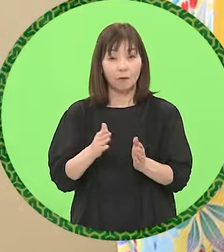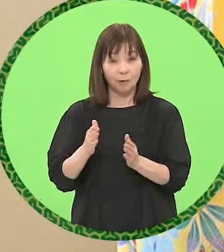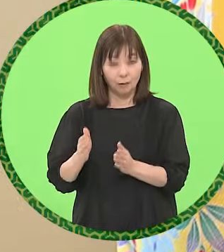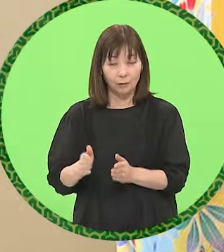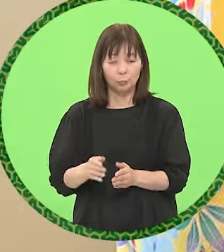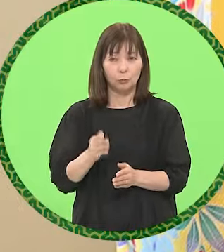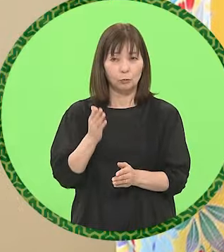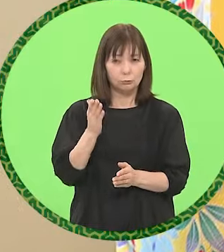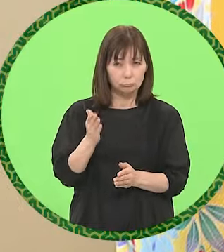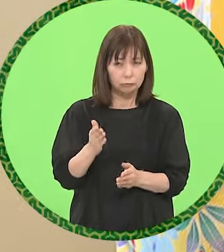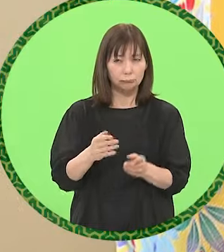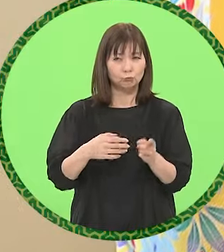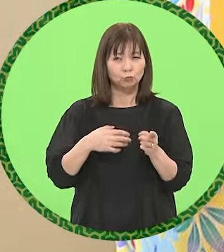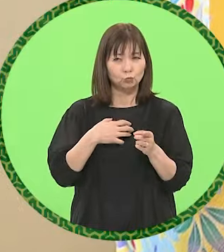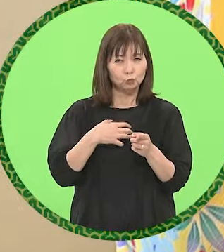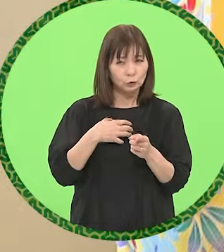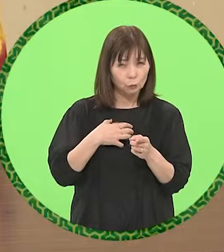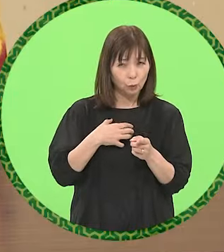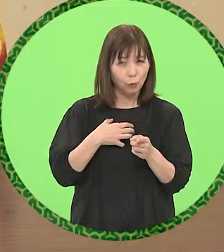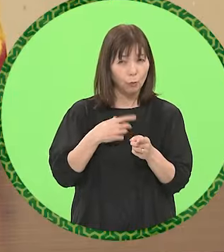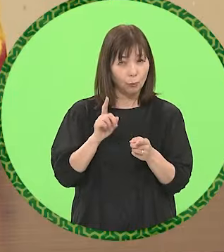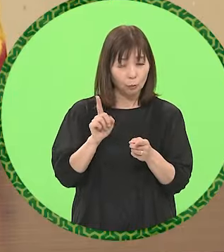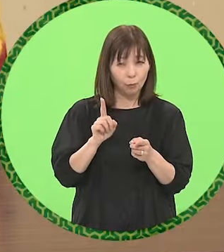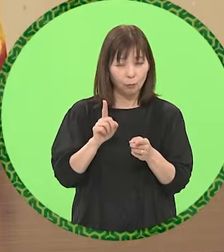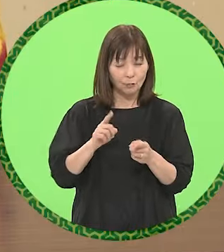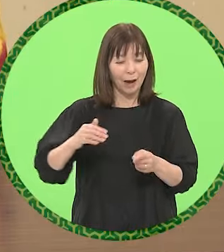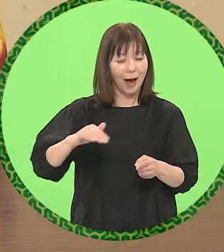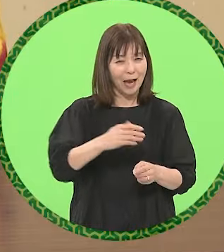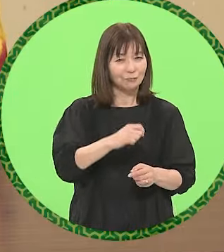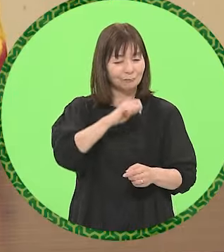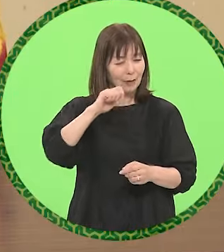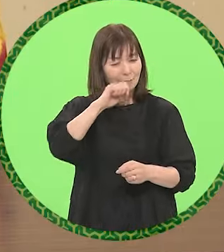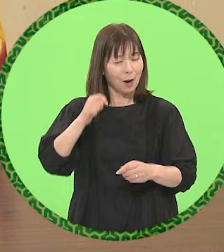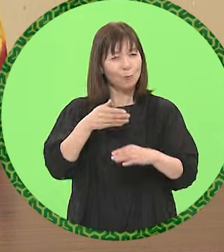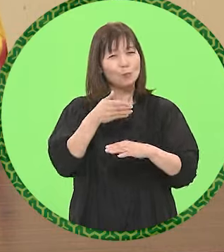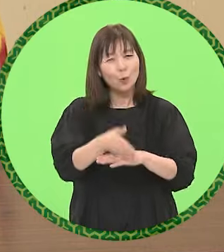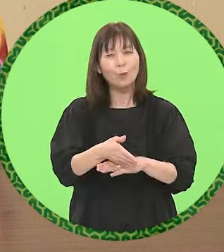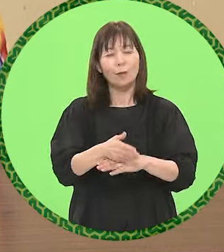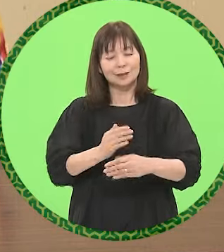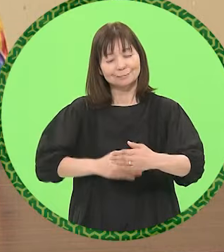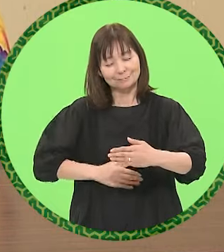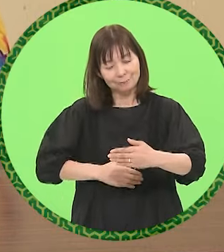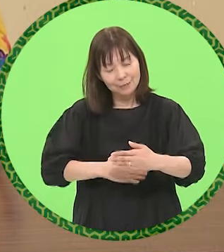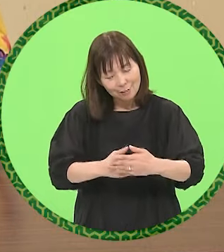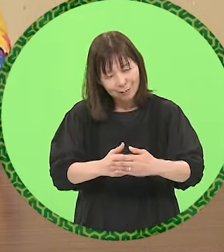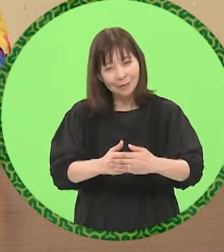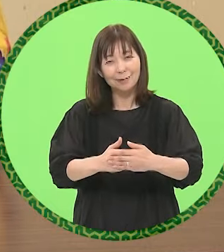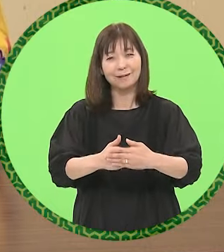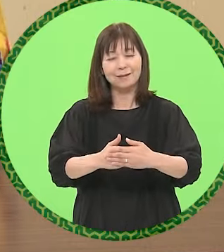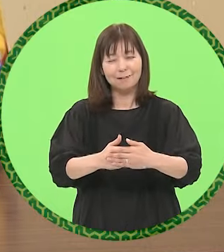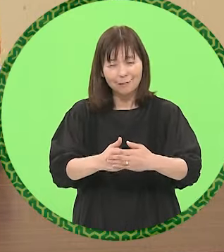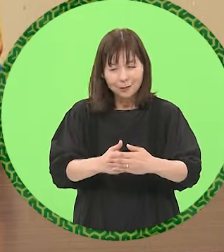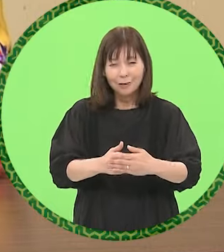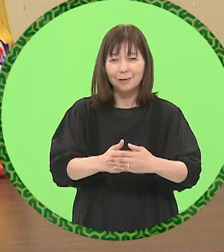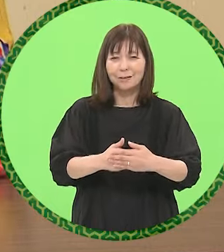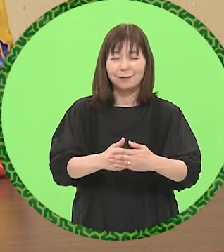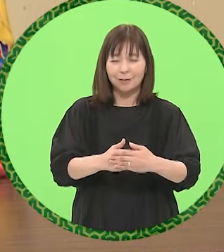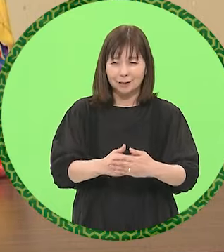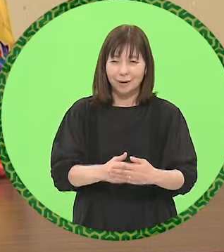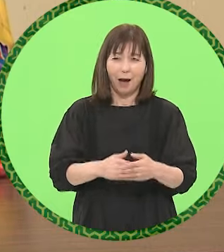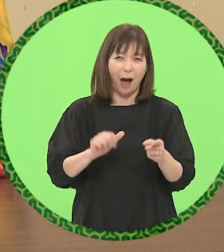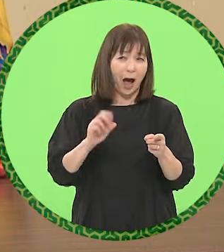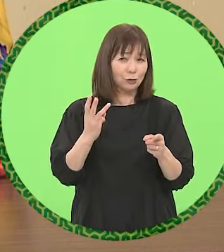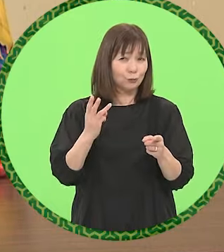して何やら苦しそうじゃが。 いやー、ちょっと鮎を食べ過ぎてお腹いっぱいで動けなくなっちゃって。 なんじゃ